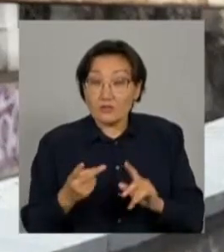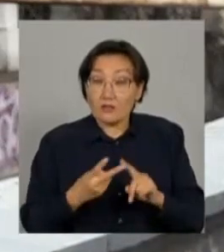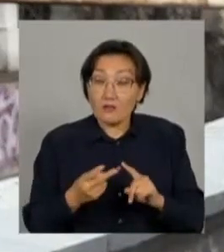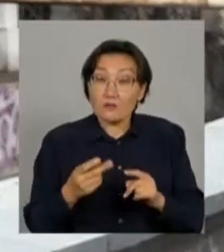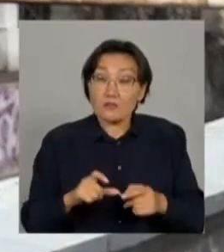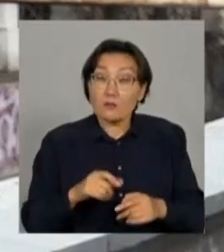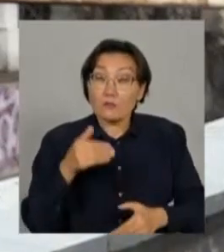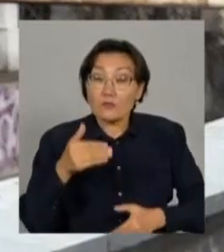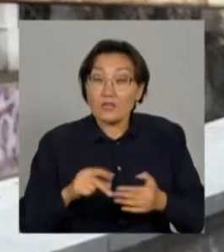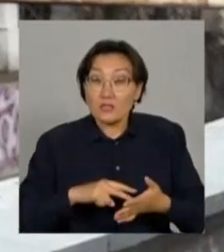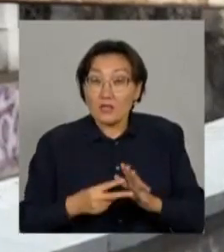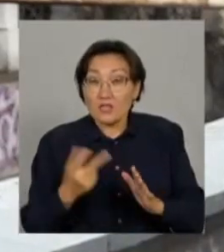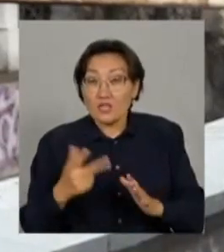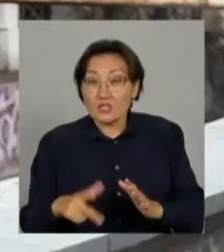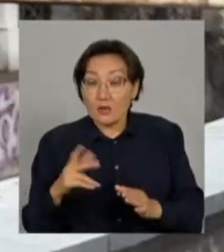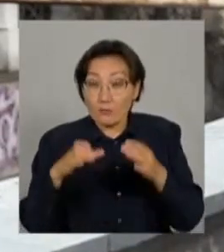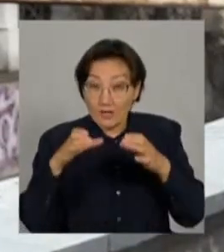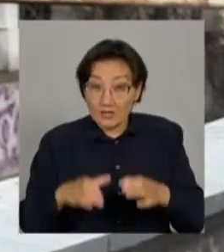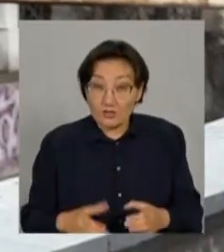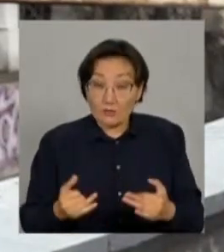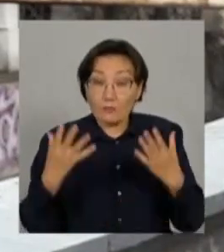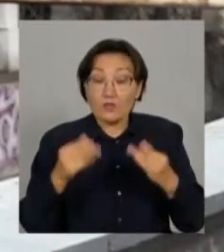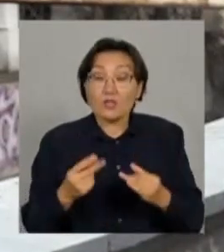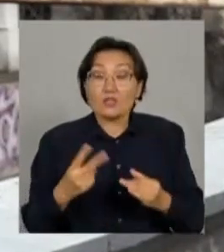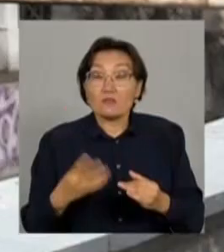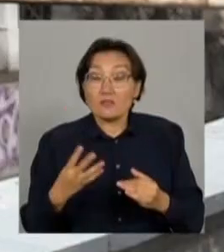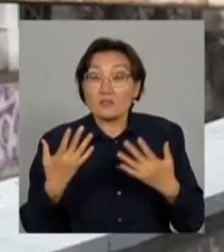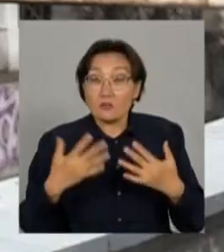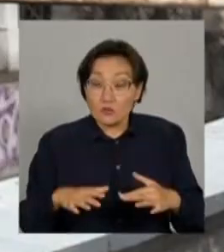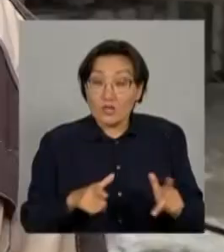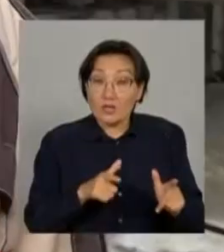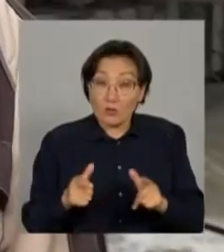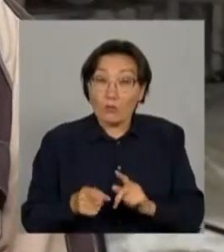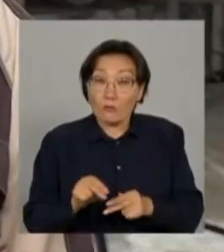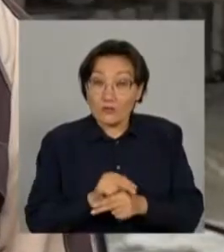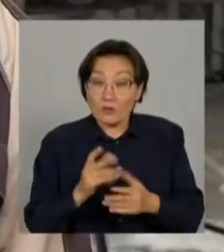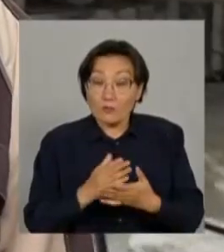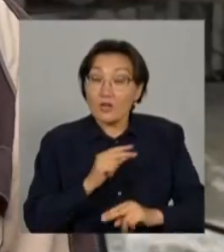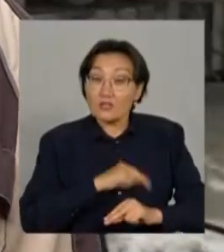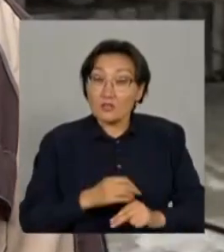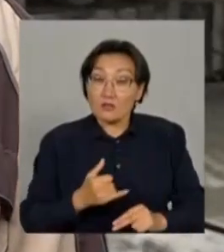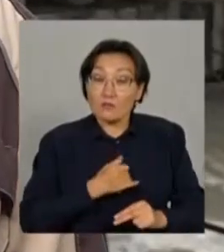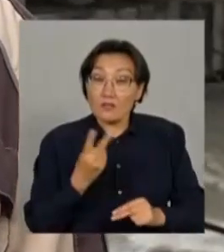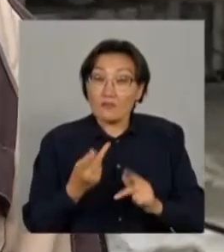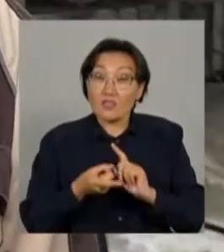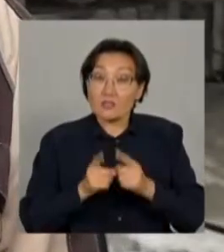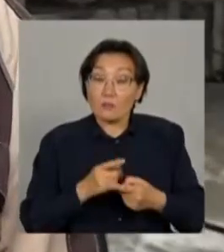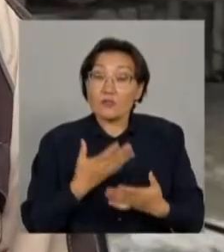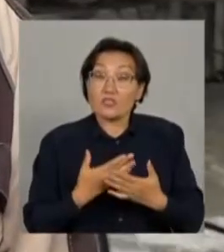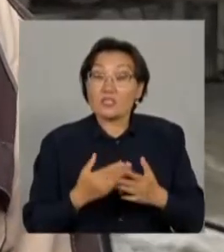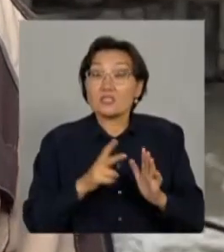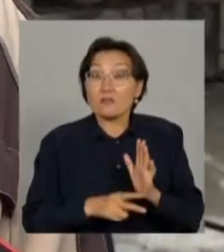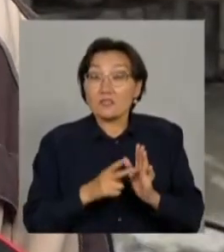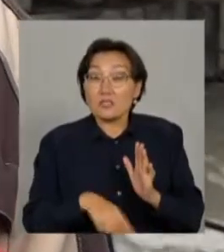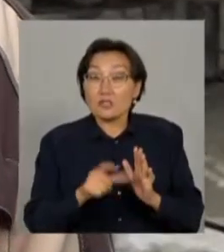этапе планируется 33 балки, на сегодняшний день 24 уже смонтированы. Работает у нас 2 смены, порядка